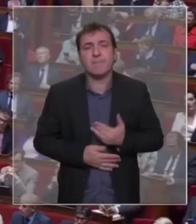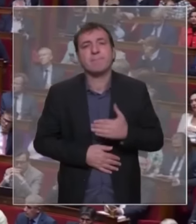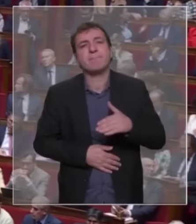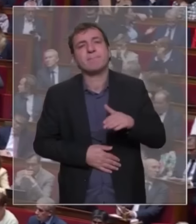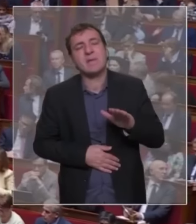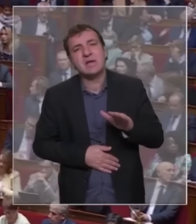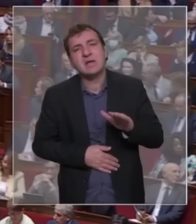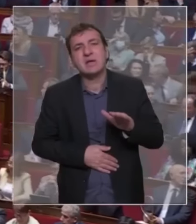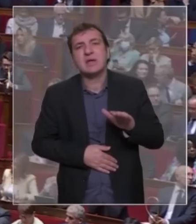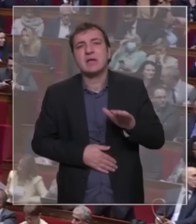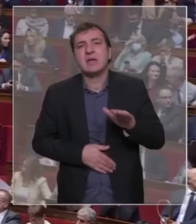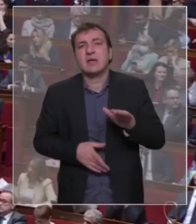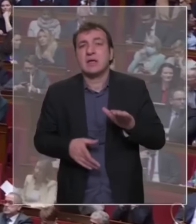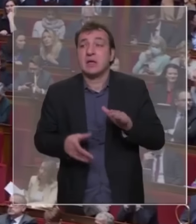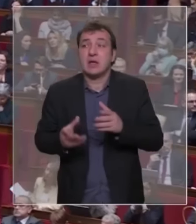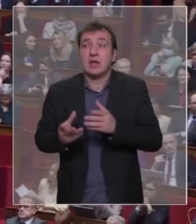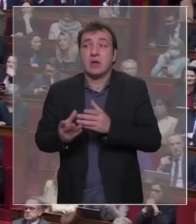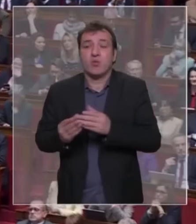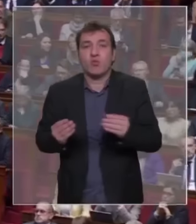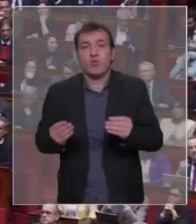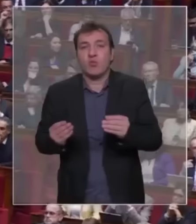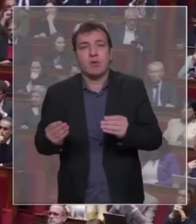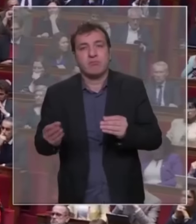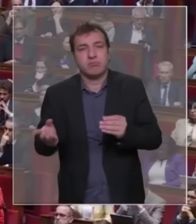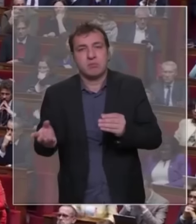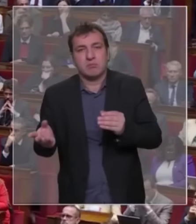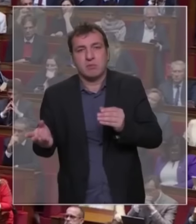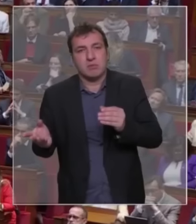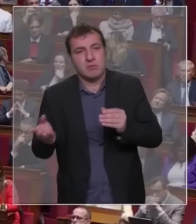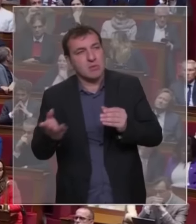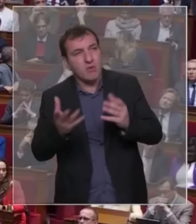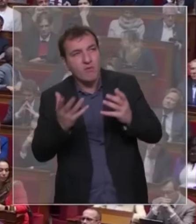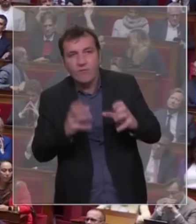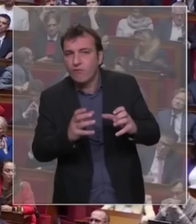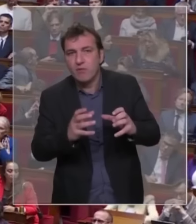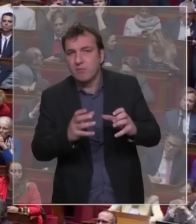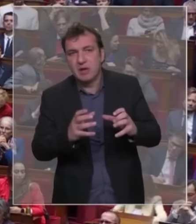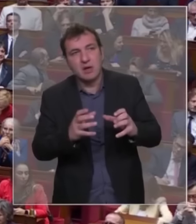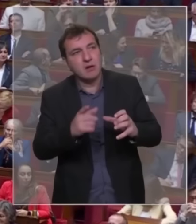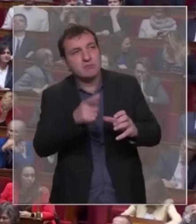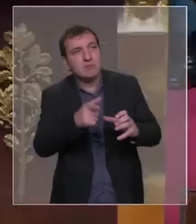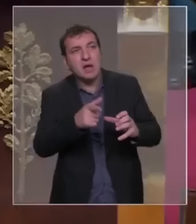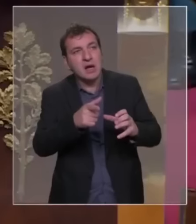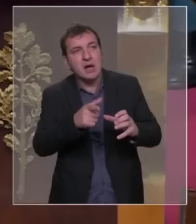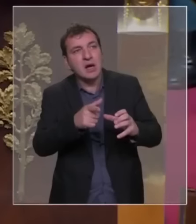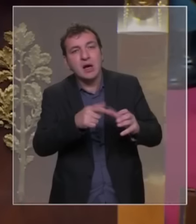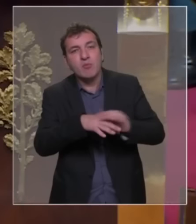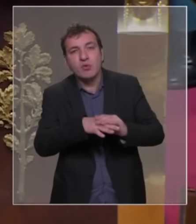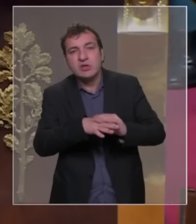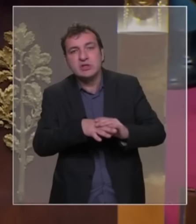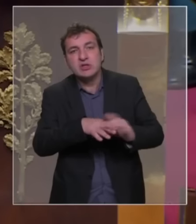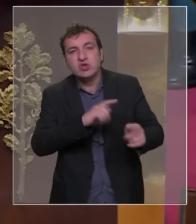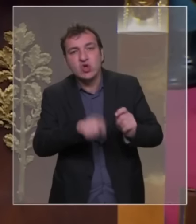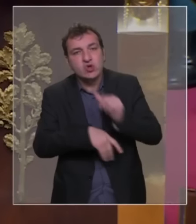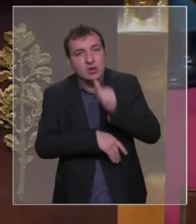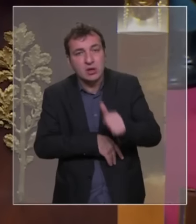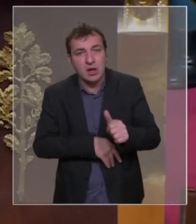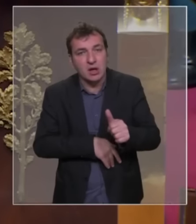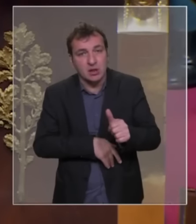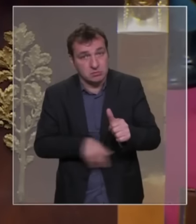les Français ne nous pardonneraient pas l'immobilisme dans les 3 ans qui viennent. Ils nous demandent des réponses